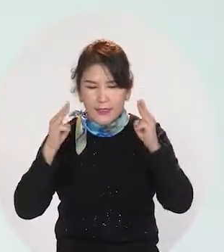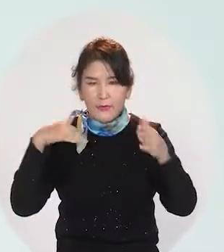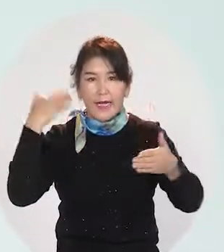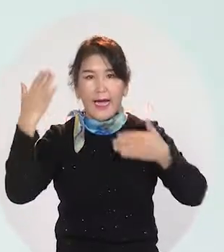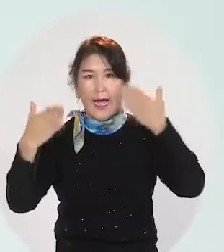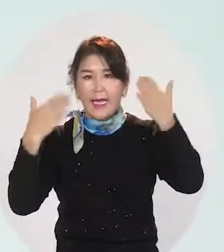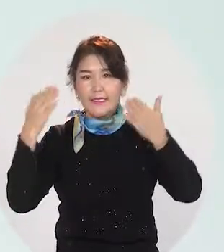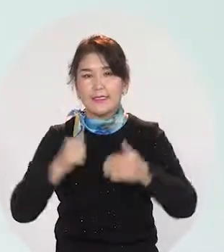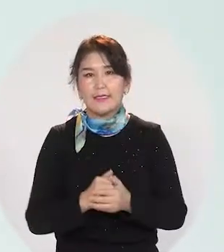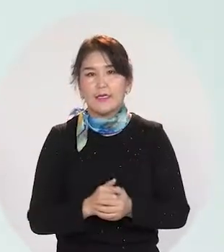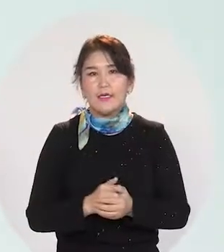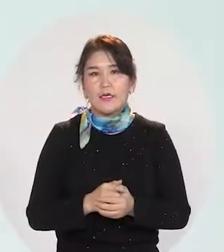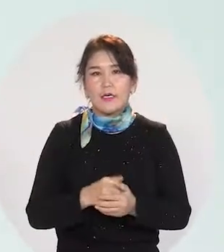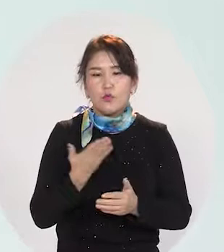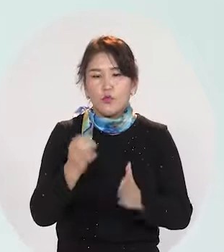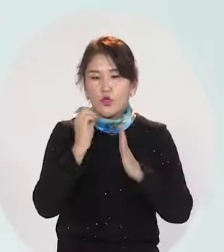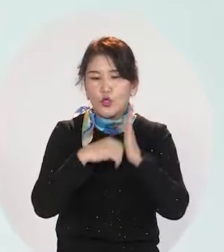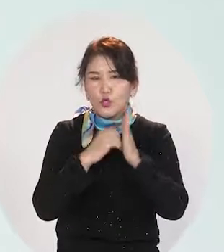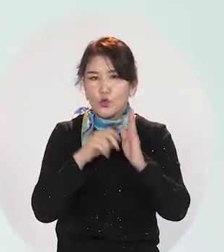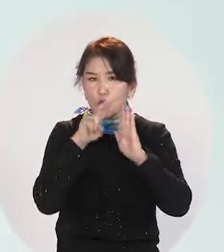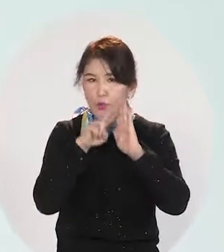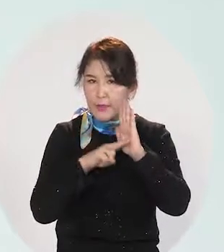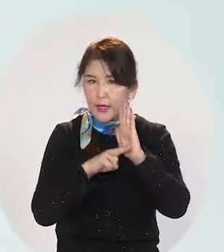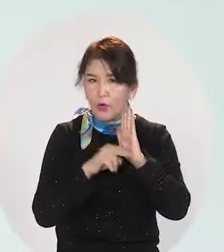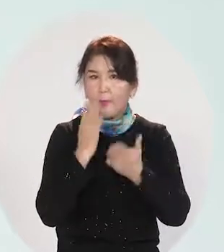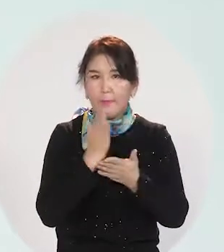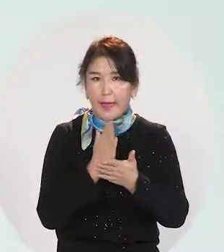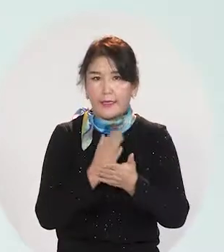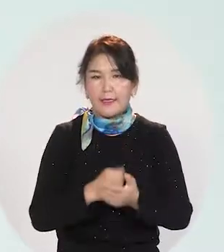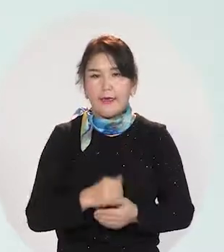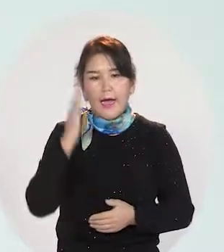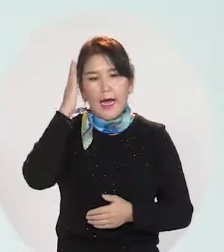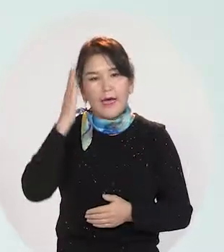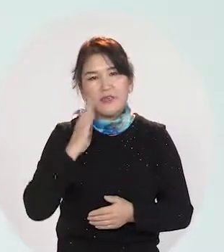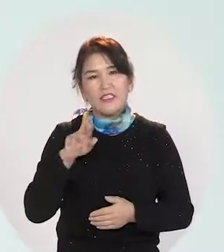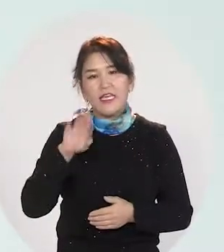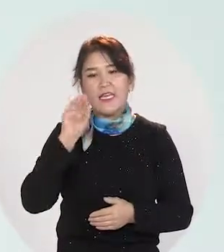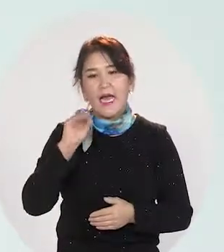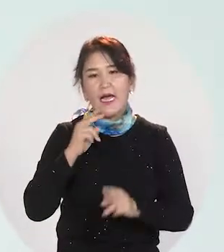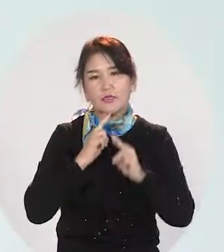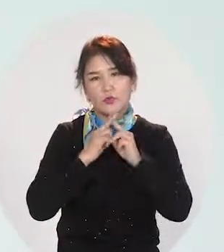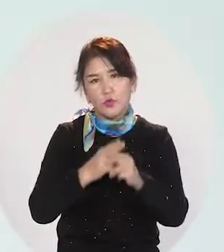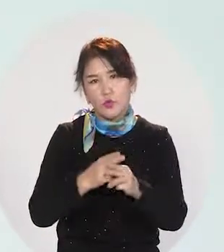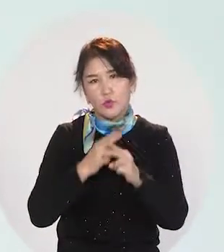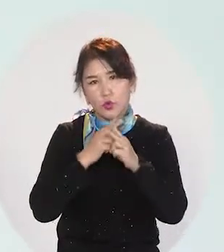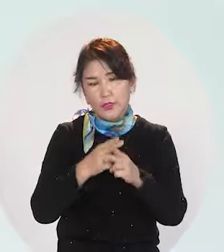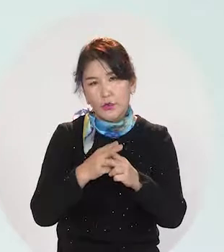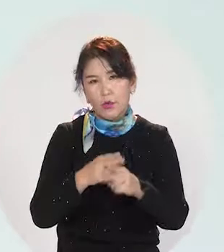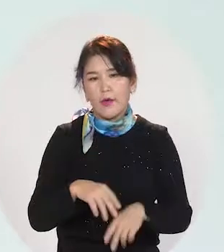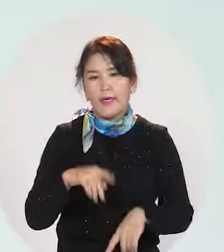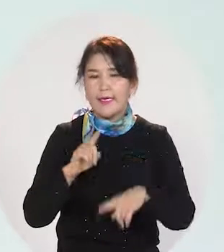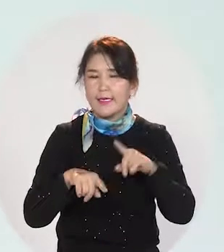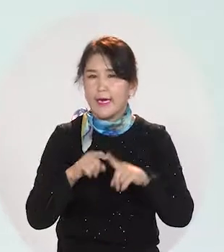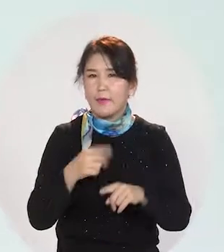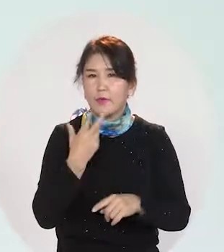солилцдог, илүү тийм ёс суртахуунлаг орж ирдэг. Ээж аавдаа би яаж туслах юм? Ямар бодиттой тусламж